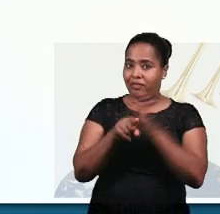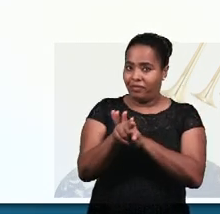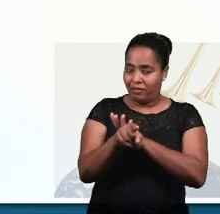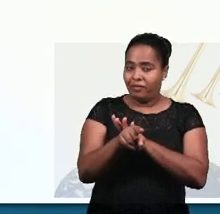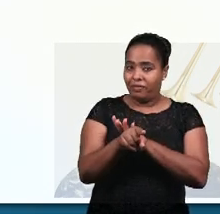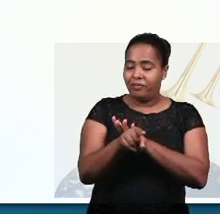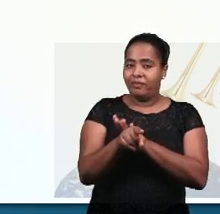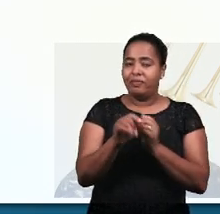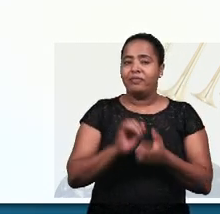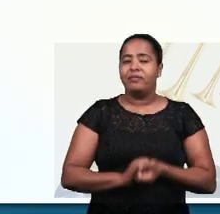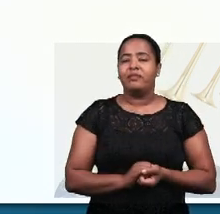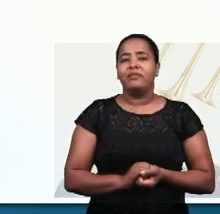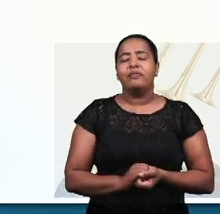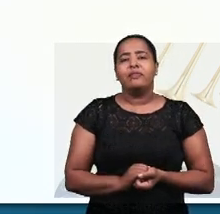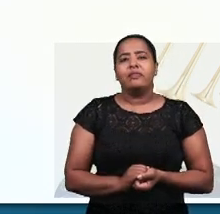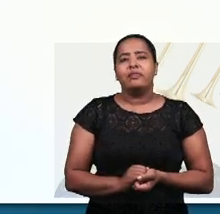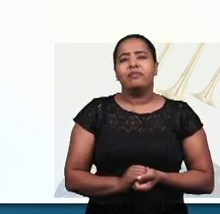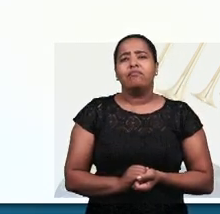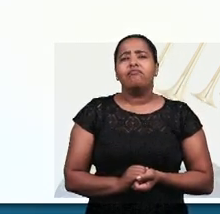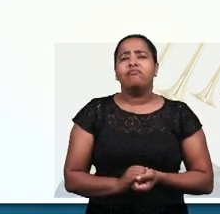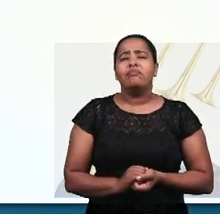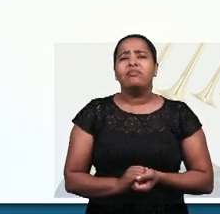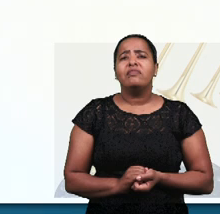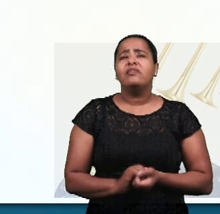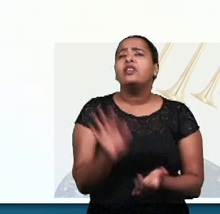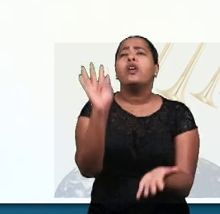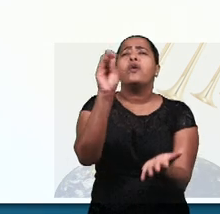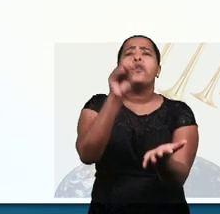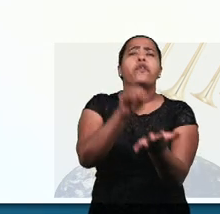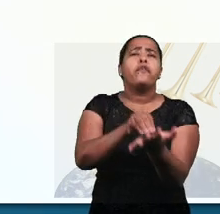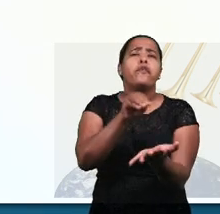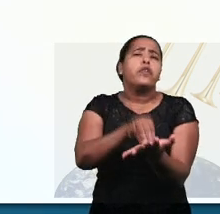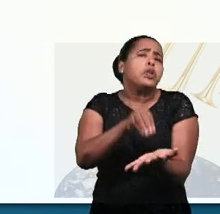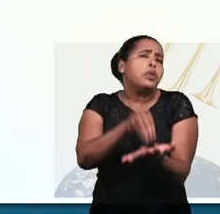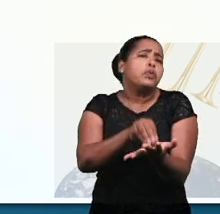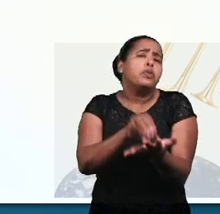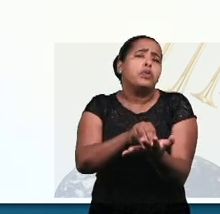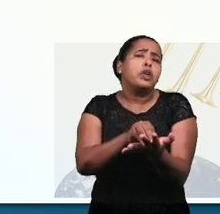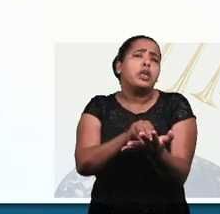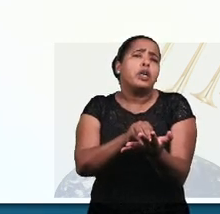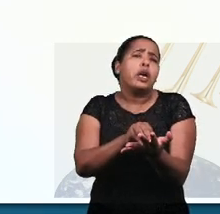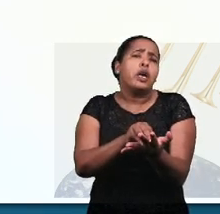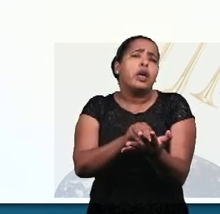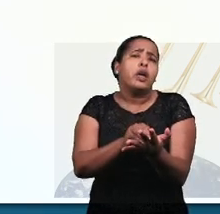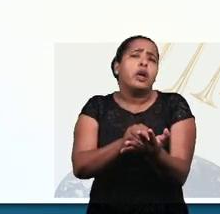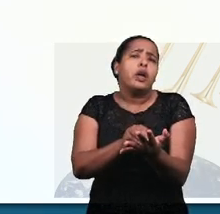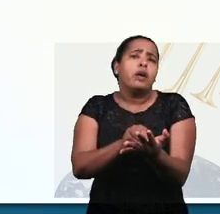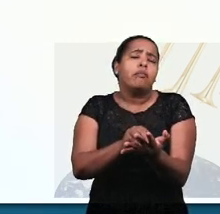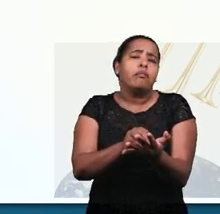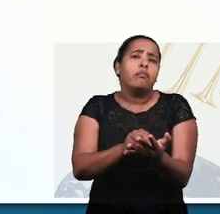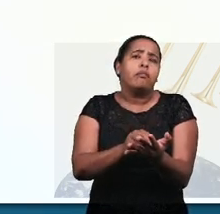semaine prochaine. Et la question est la suivante. Qu'est-ce qui a manqué dans les invités